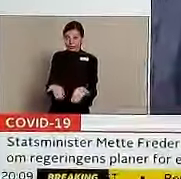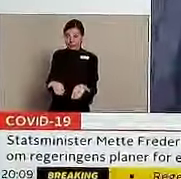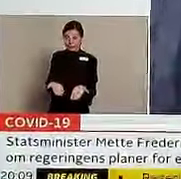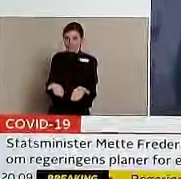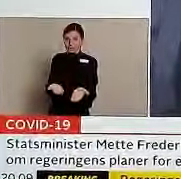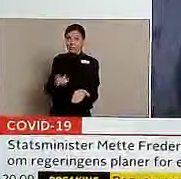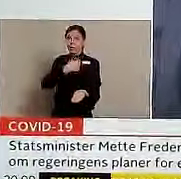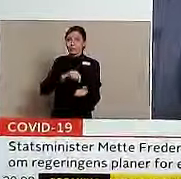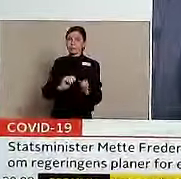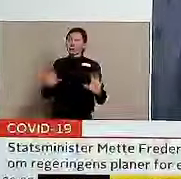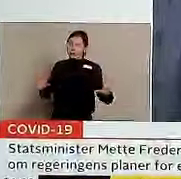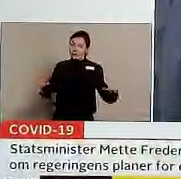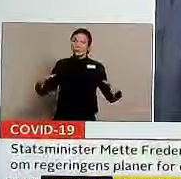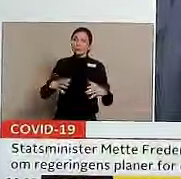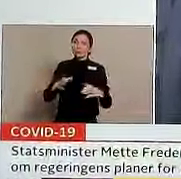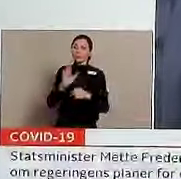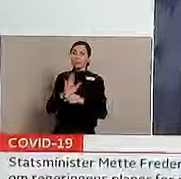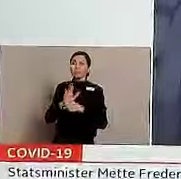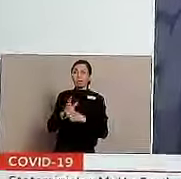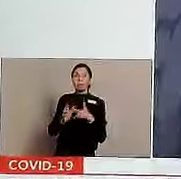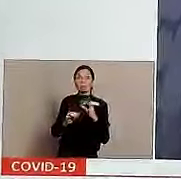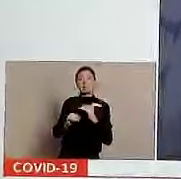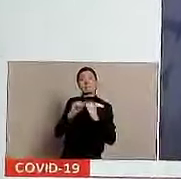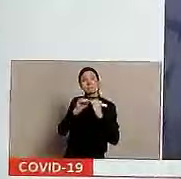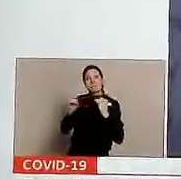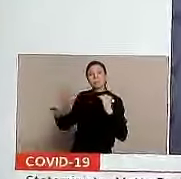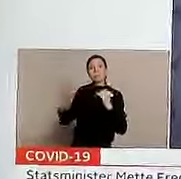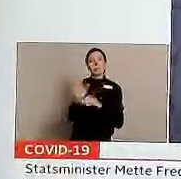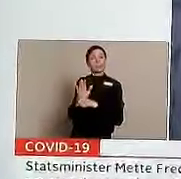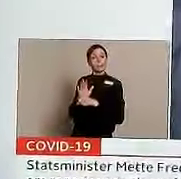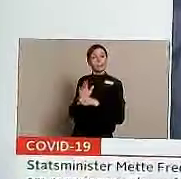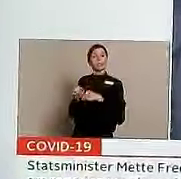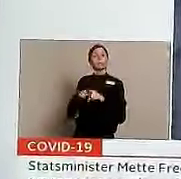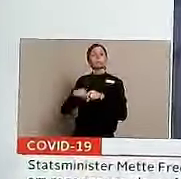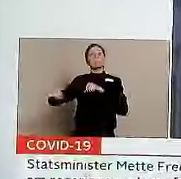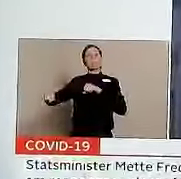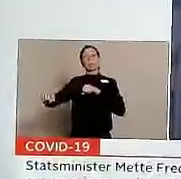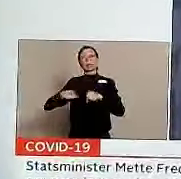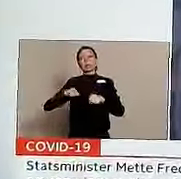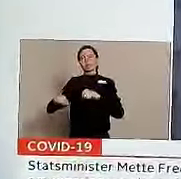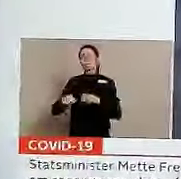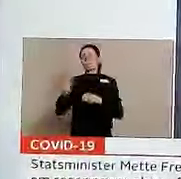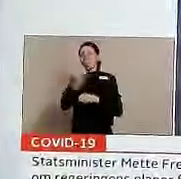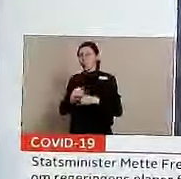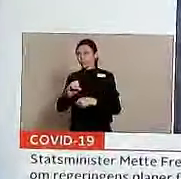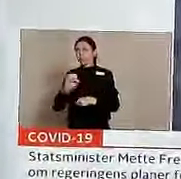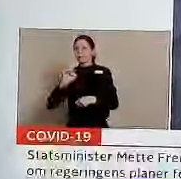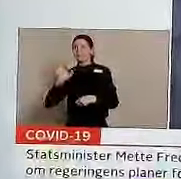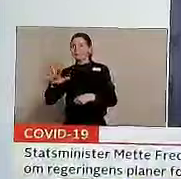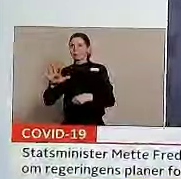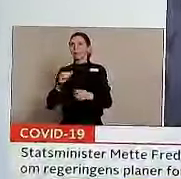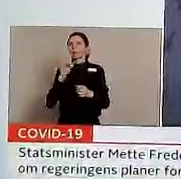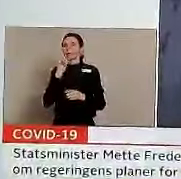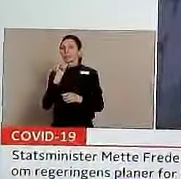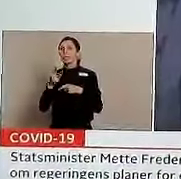هو إما استمرار انخفاض أعداد الإصابات في فيروس الكورونا في